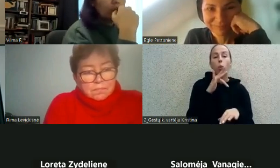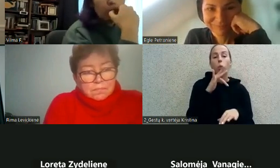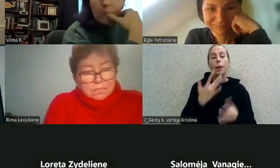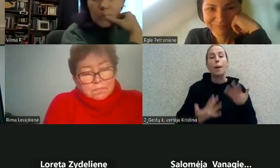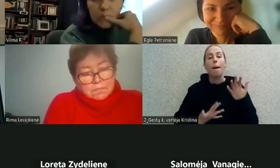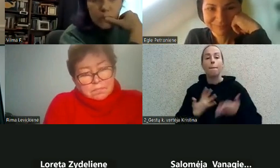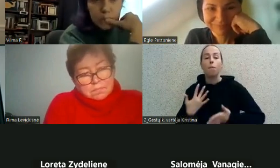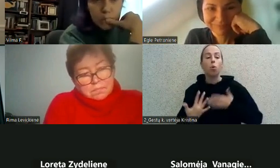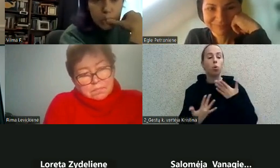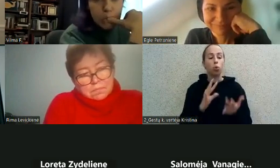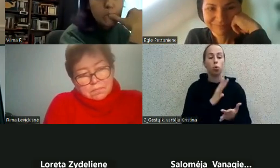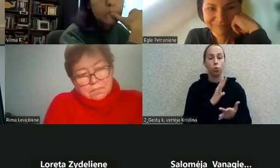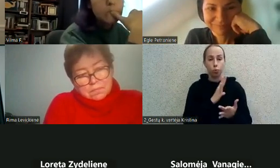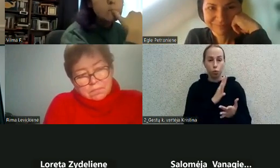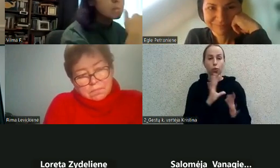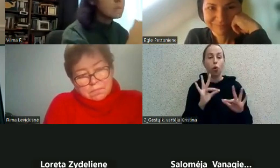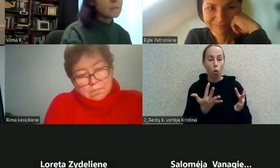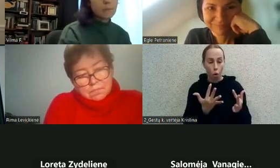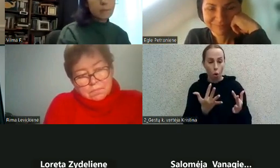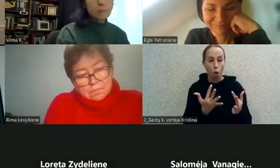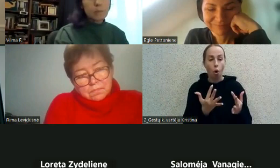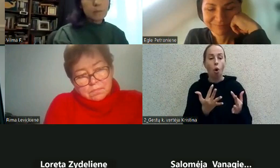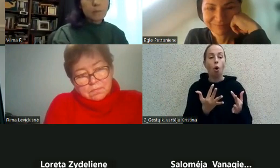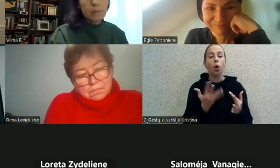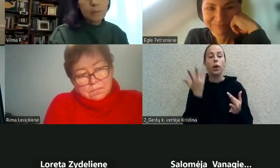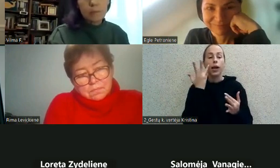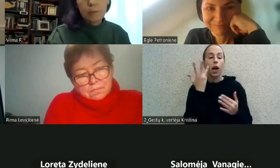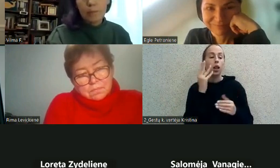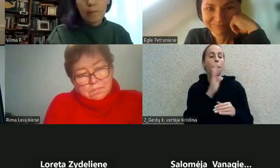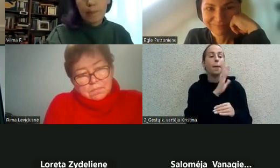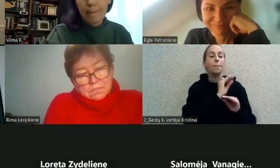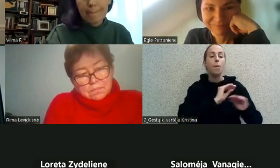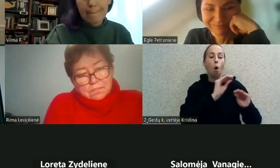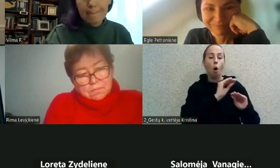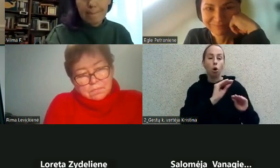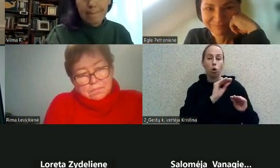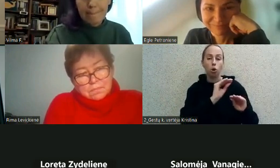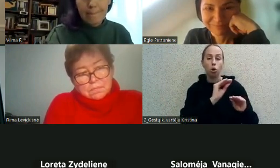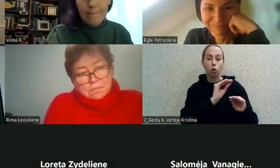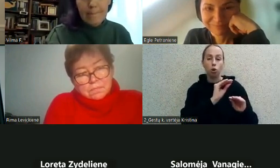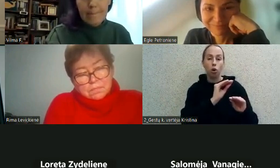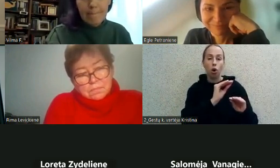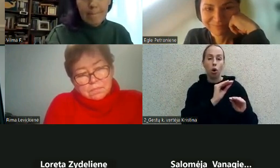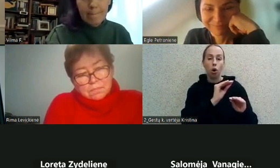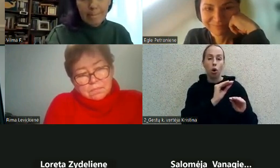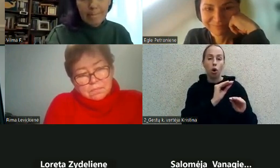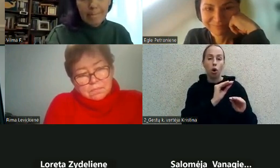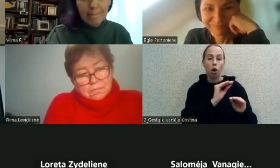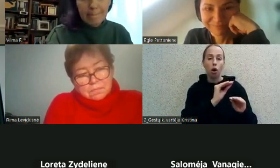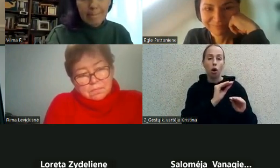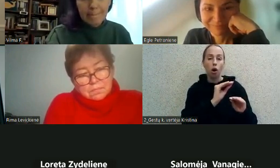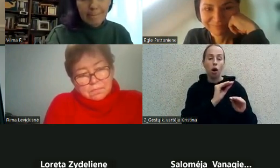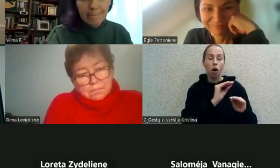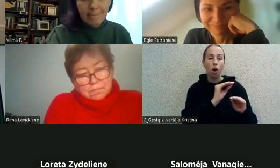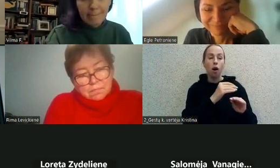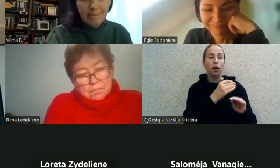patyrė, kuomet mokytoja vienai kolegijai skaitė, na, mokykliniais metais